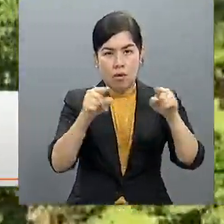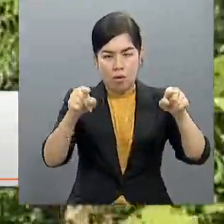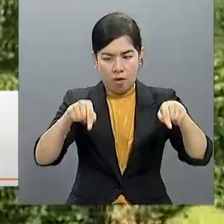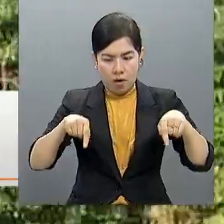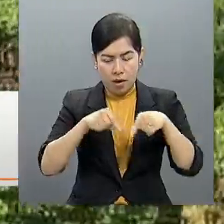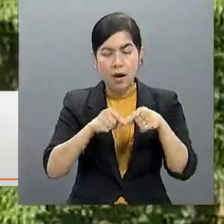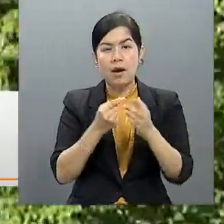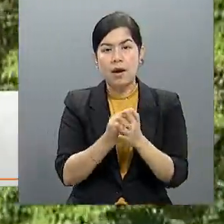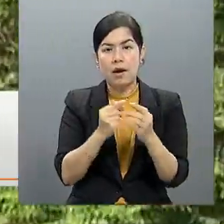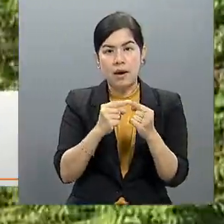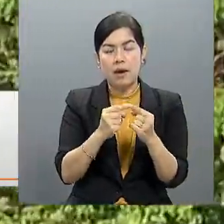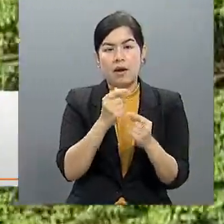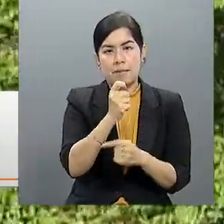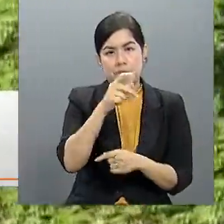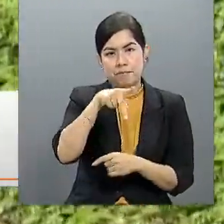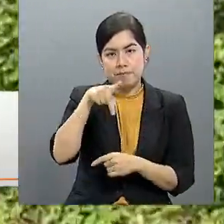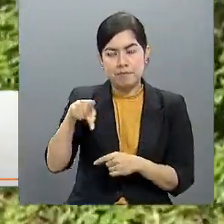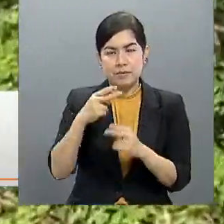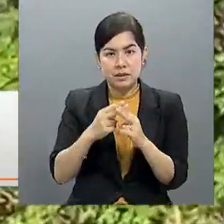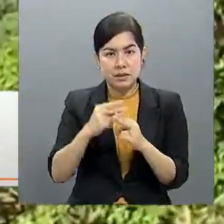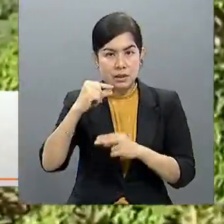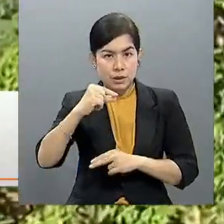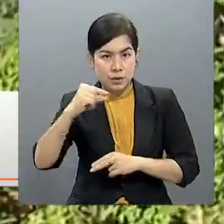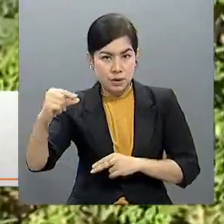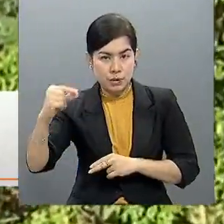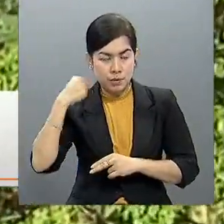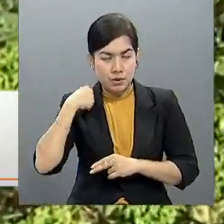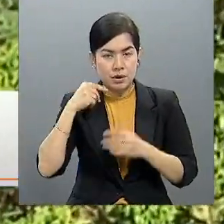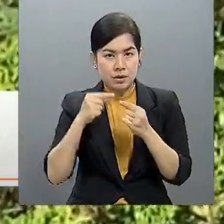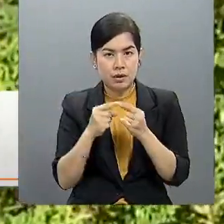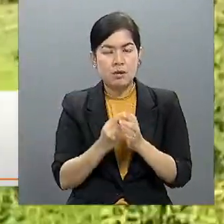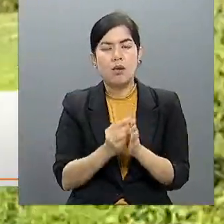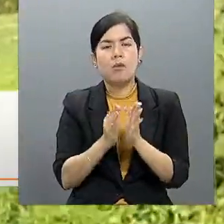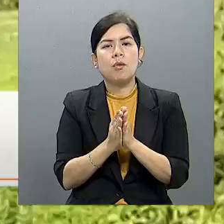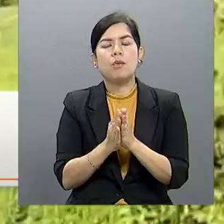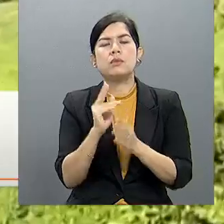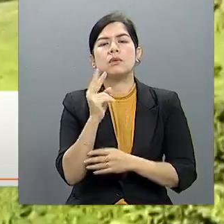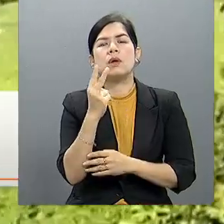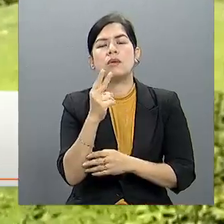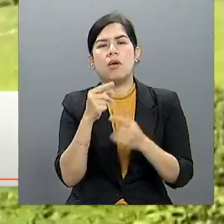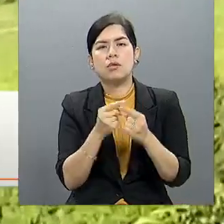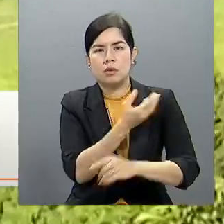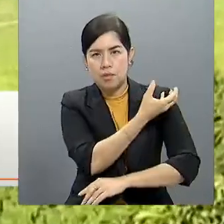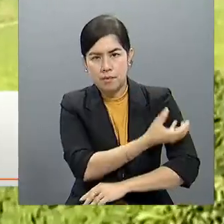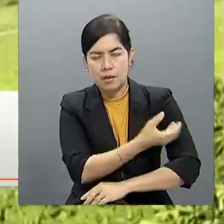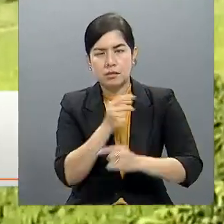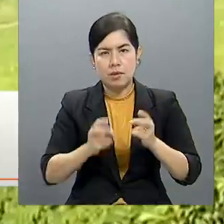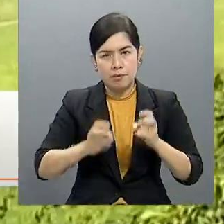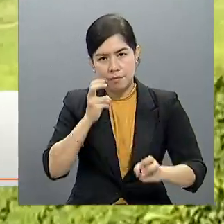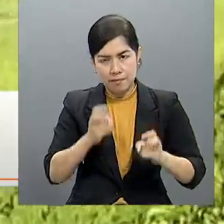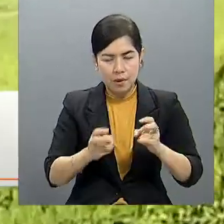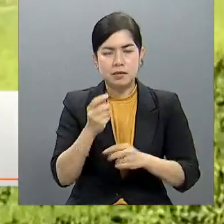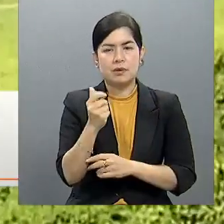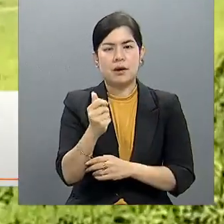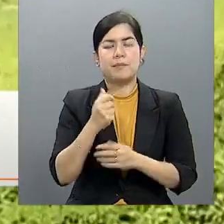ี้สามารถดานโดได้ทั้งทศัพมอถือใระบบ iOS และ Android เลยครับซึ่เจ้าหน้ที่เขตห้ามลาดสัตว์ป่าเขาแผง